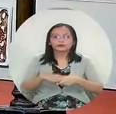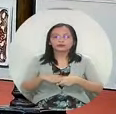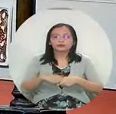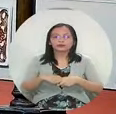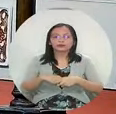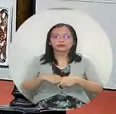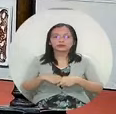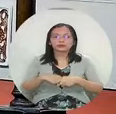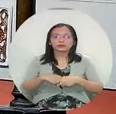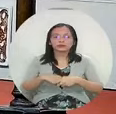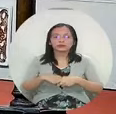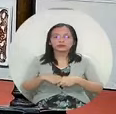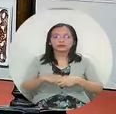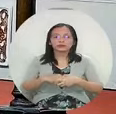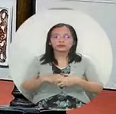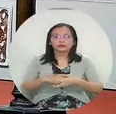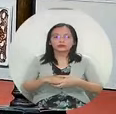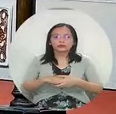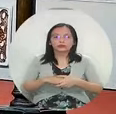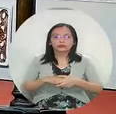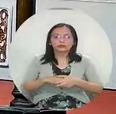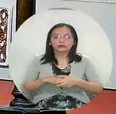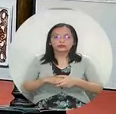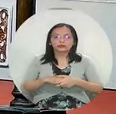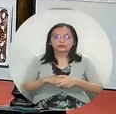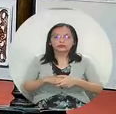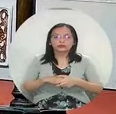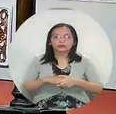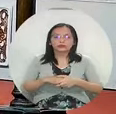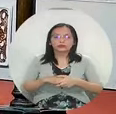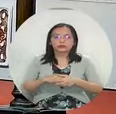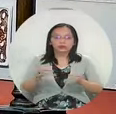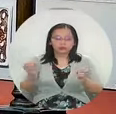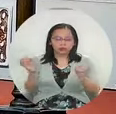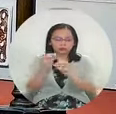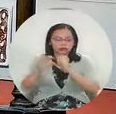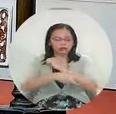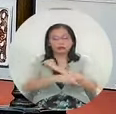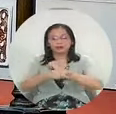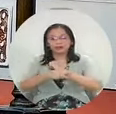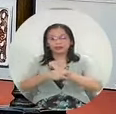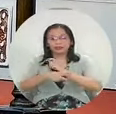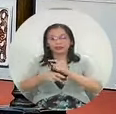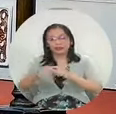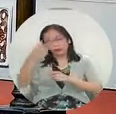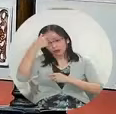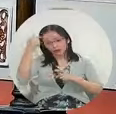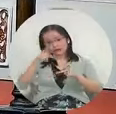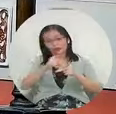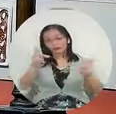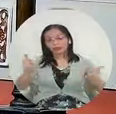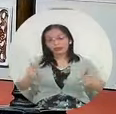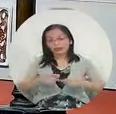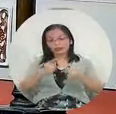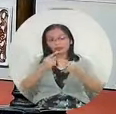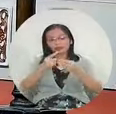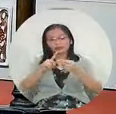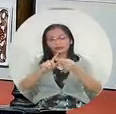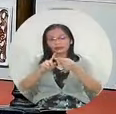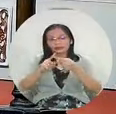Why mangawat? Kay kaong amon silingan dito, puros parang napatay. ang mangawat, ang